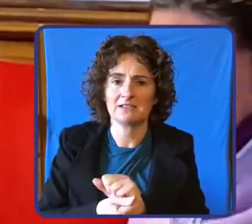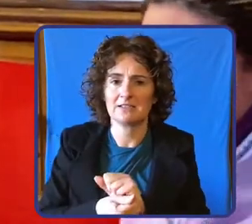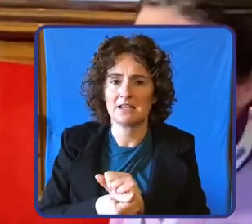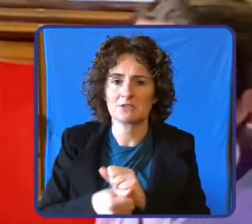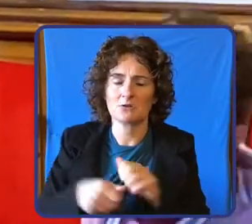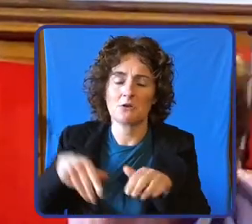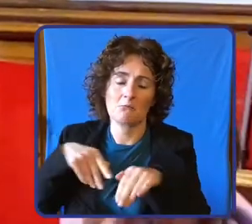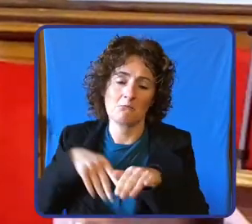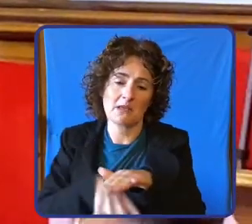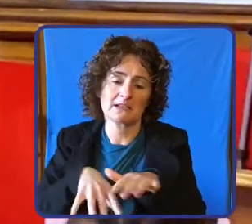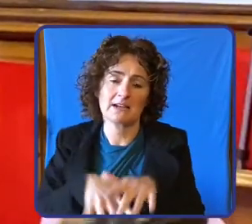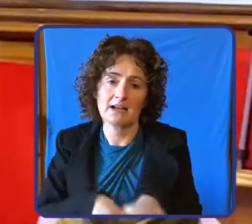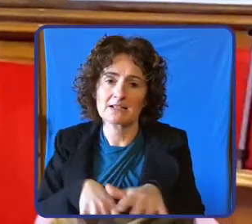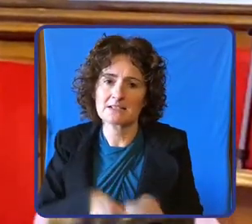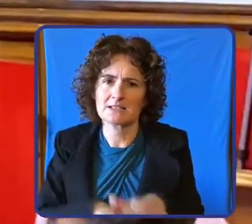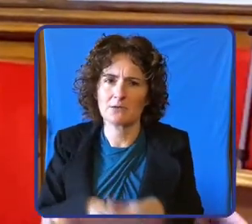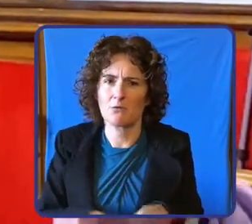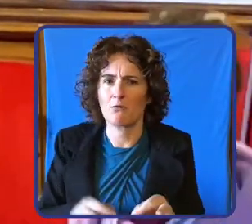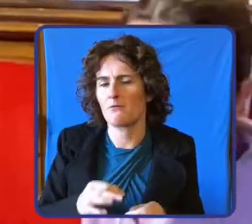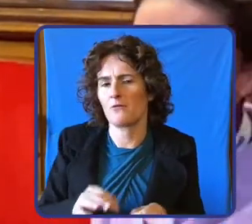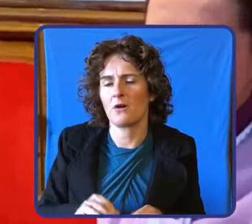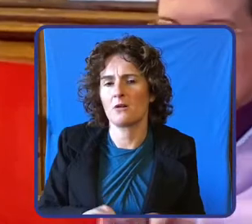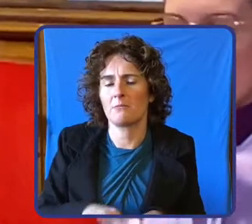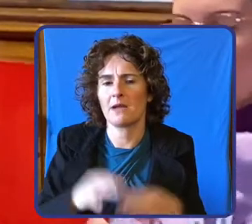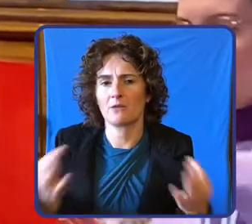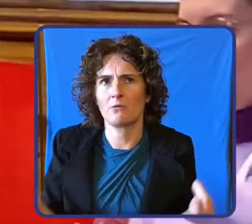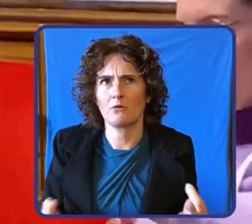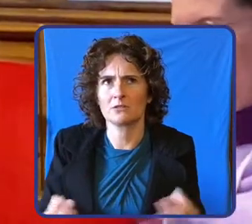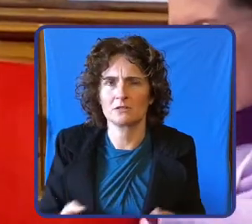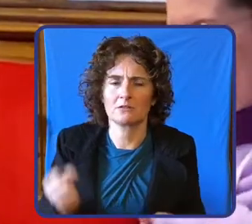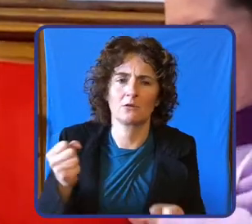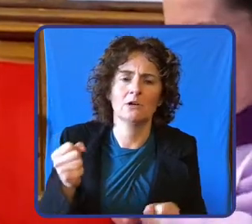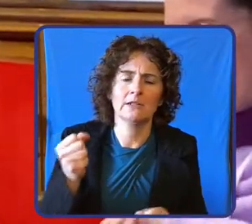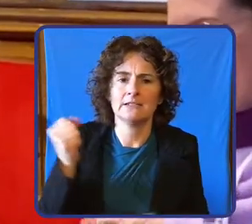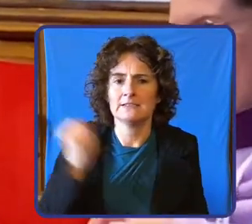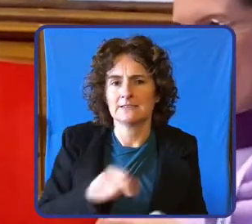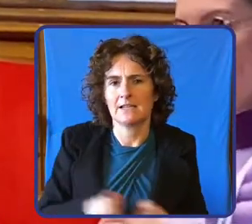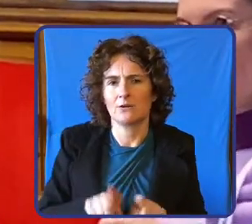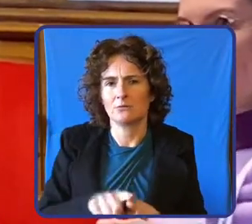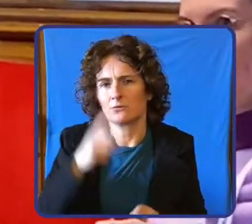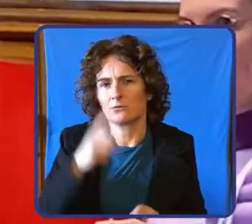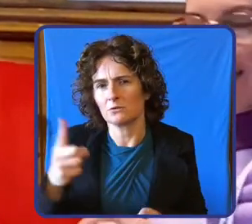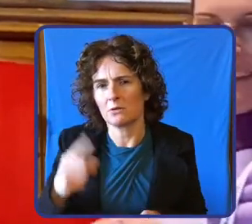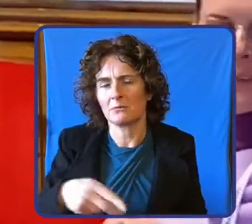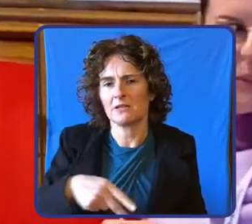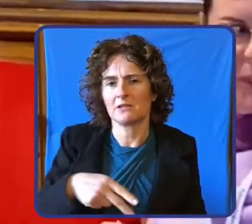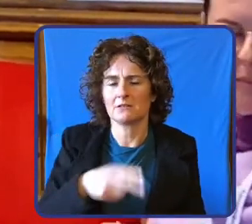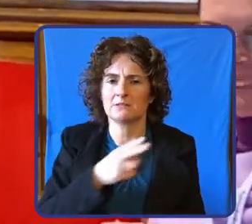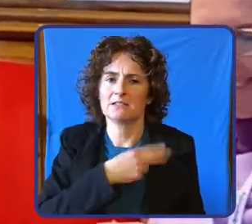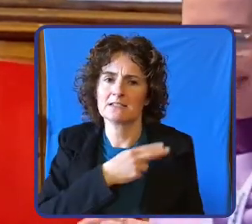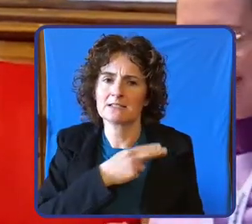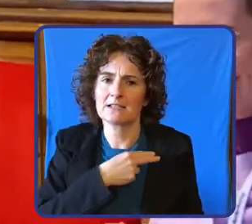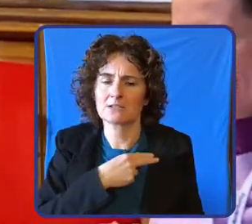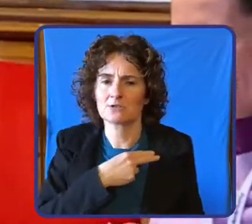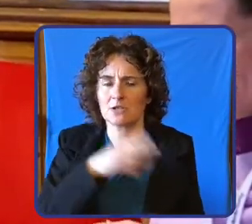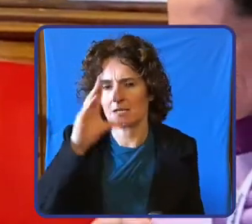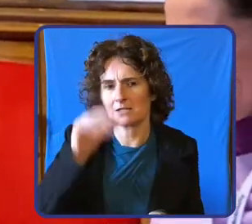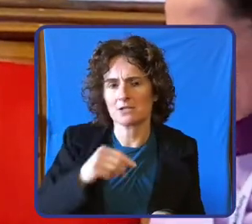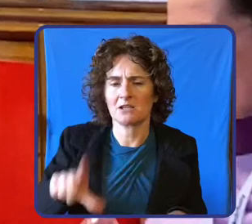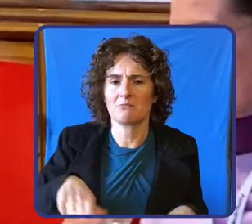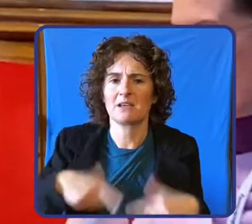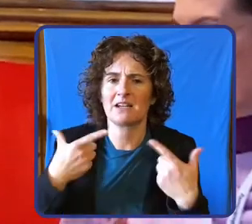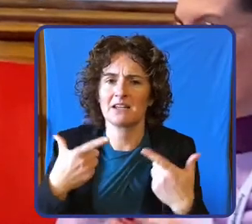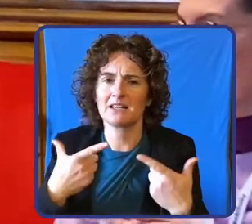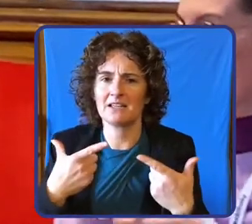lesz felülírva, de azt gondolom, hogy amíg tisztességes magyar nép él Magyarországon, Hódmezővásárhelyen, addig az ilyen